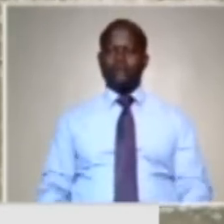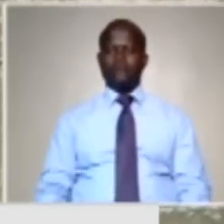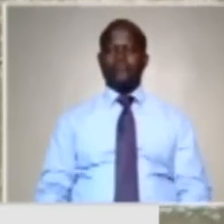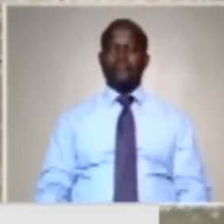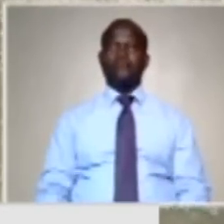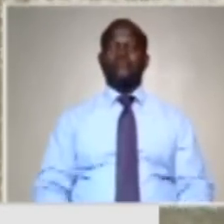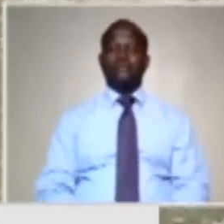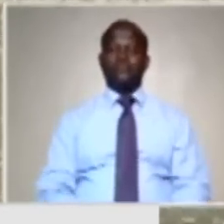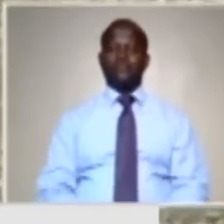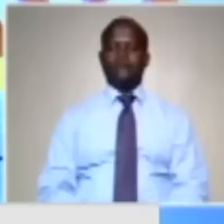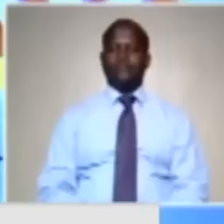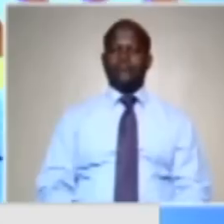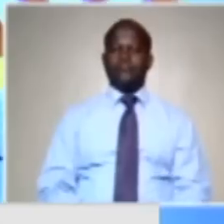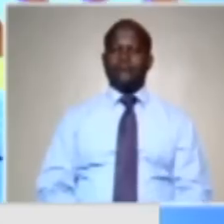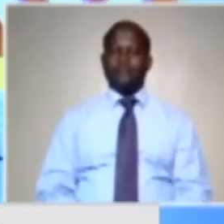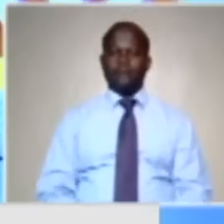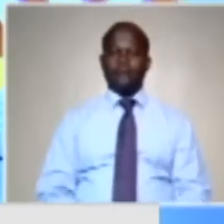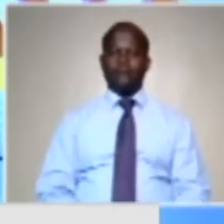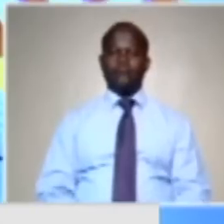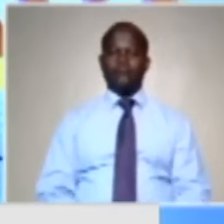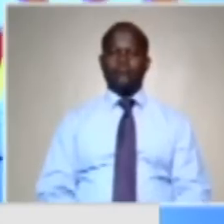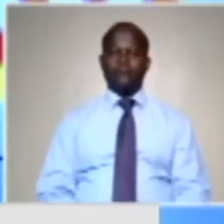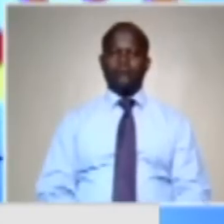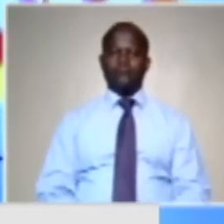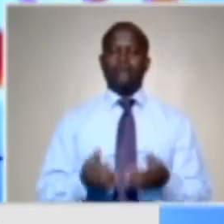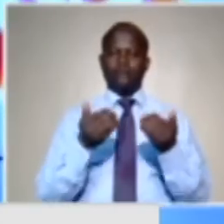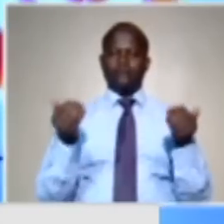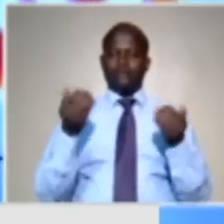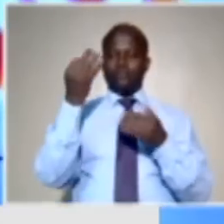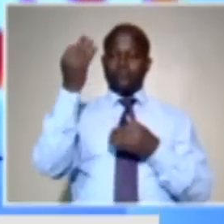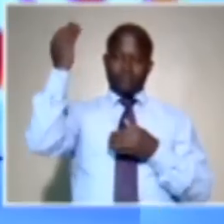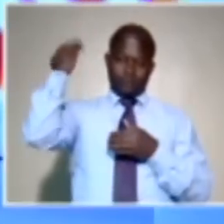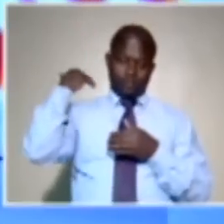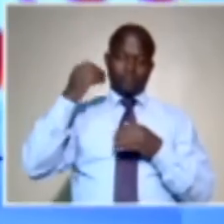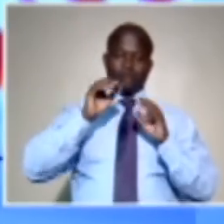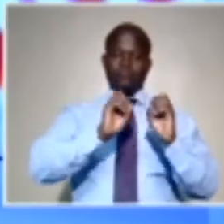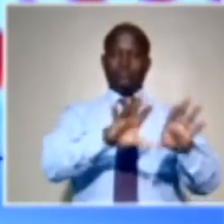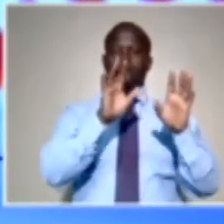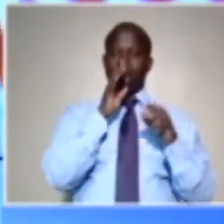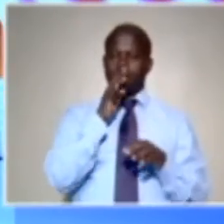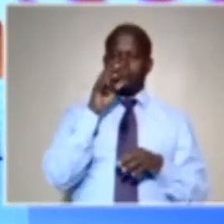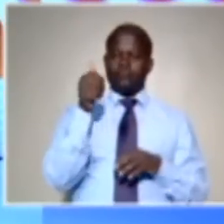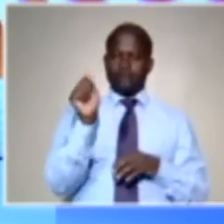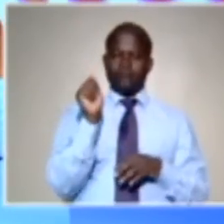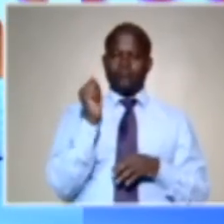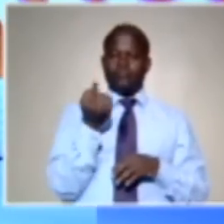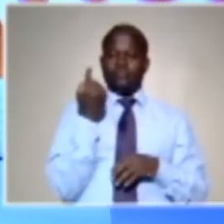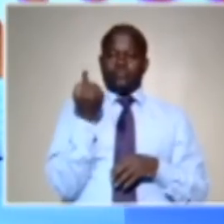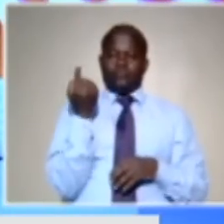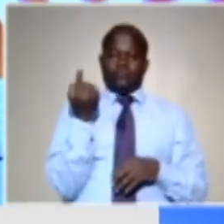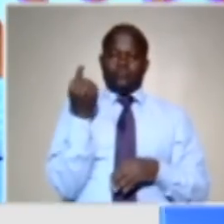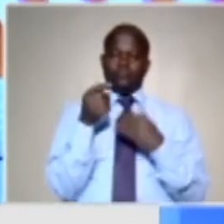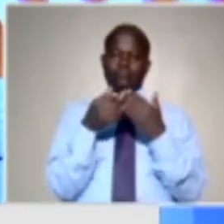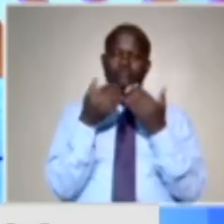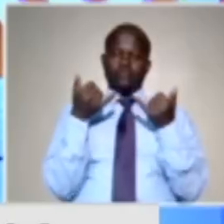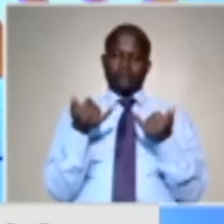mu karere ka Nyanza. Aho abana batatu baherutse gutabwa na nyina ubabyara bagasigara mu itongo bonyine,